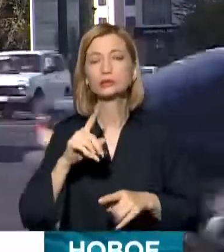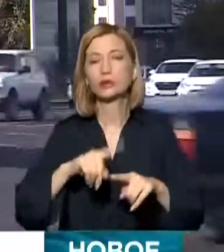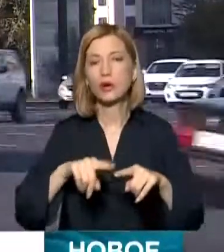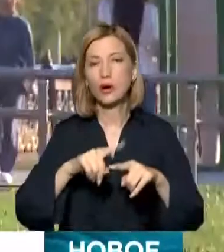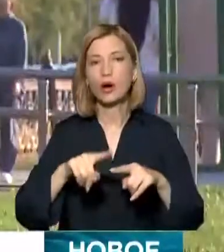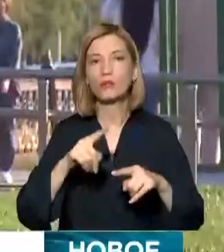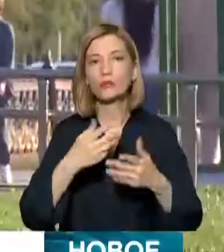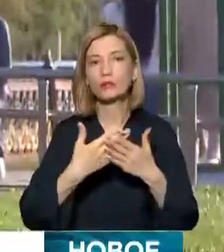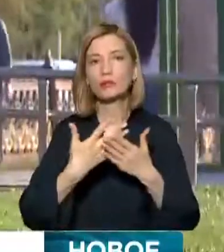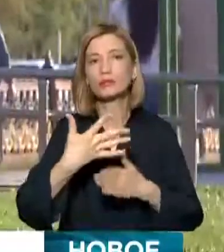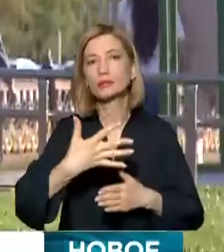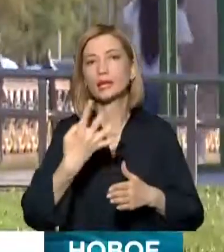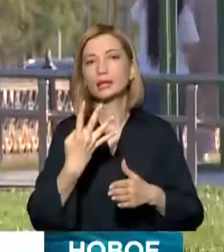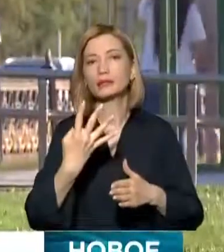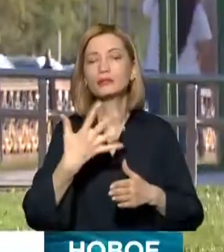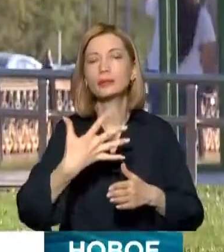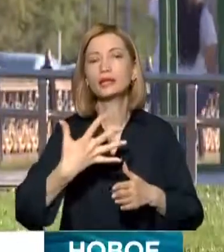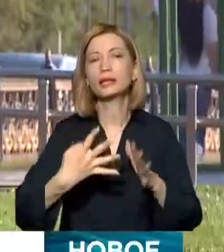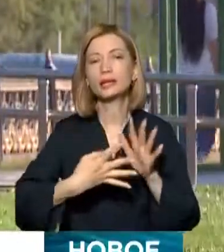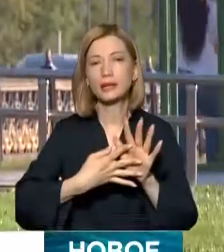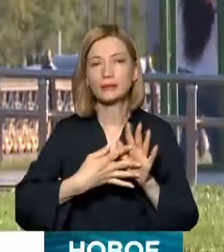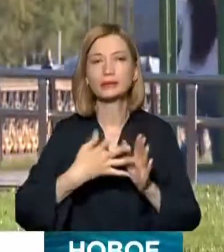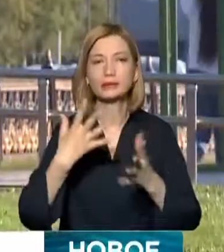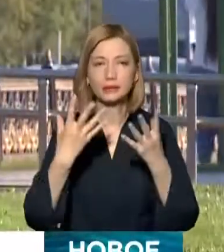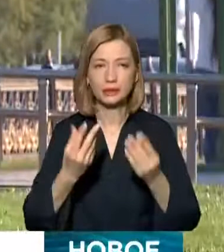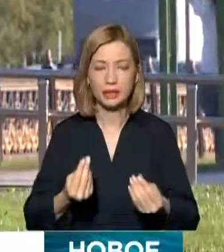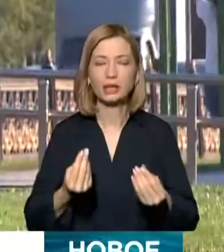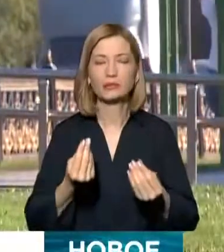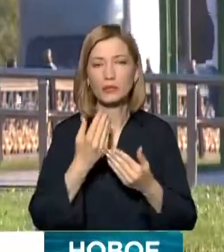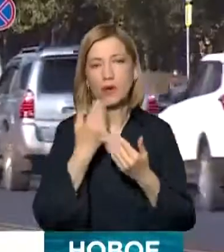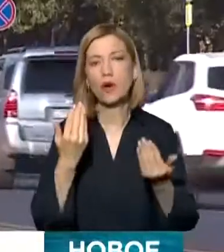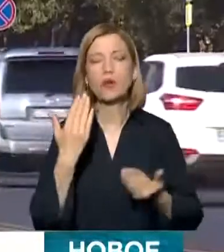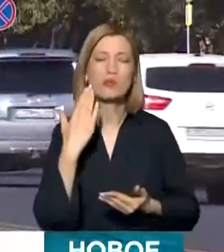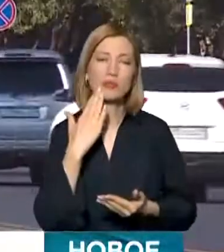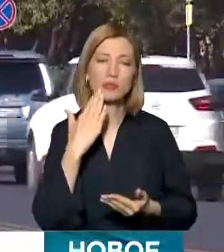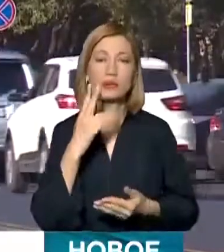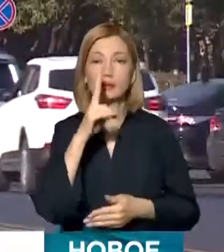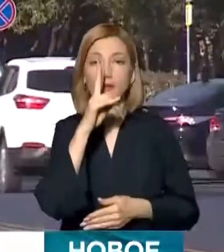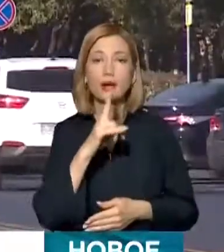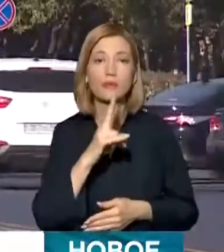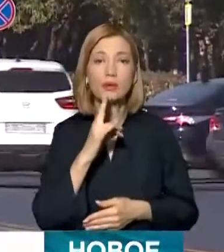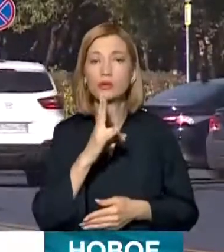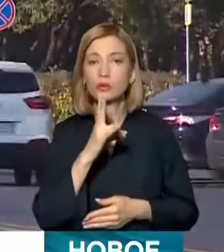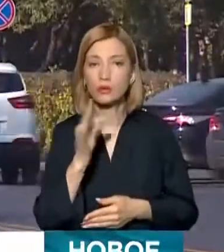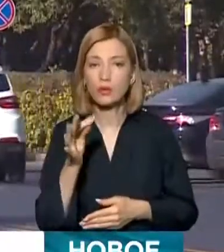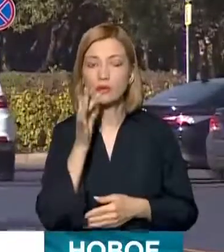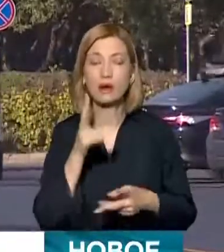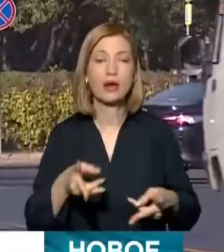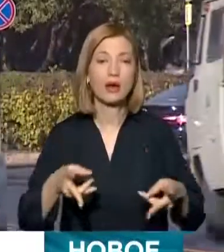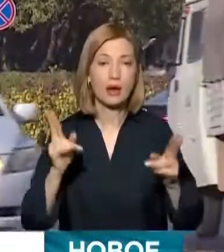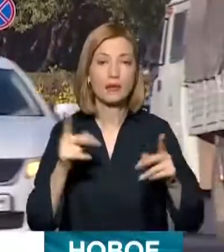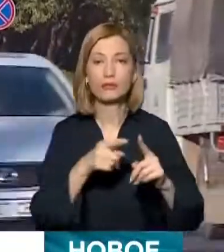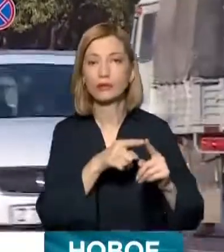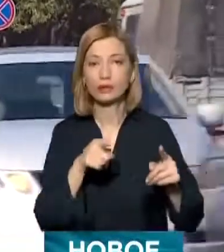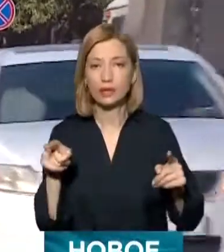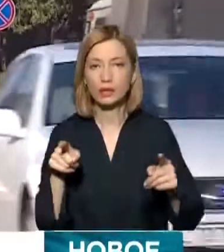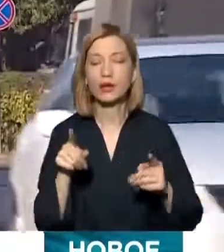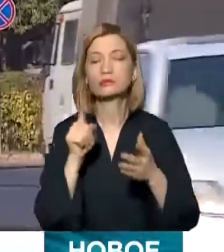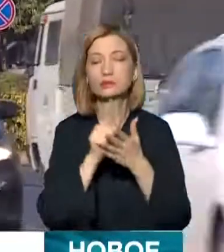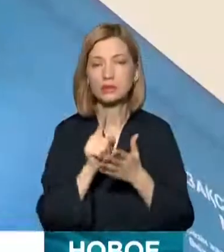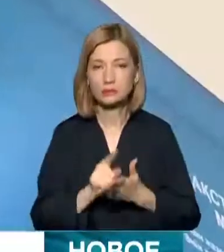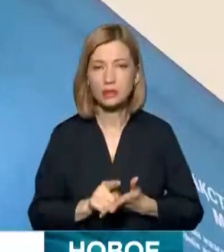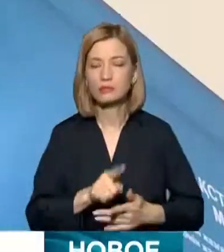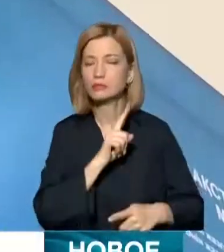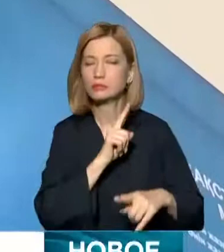события страны 59 дней. На первый взгляд, почти 2 месяца. Однако за этот срок членам избирательных комиссий предстоит